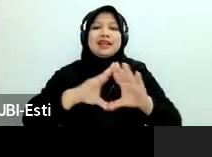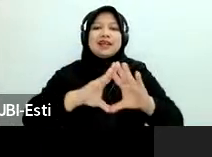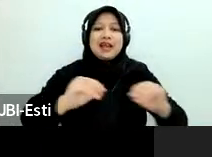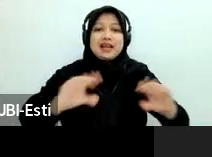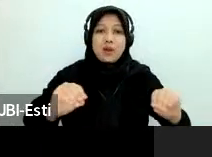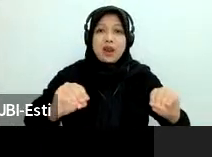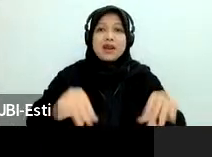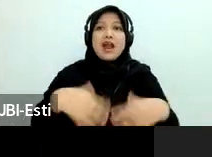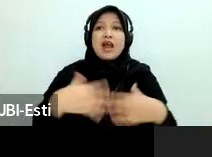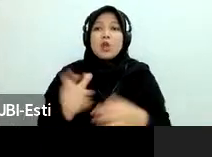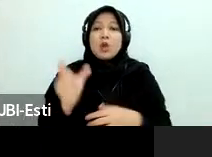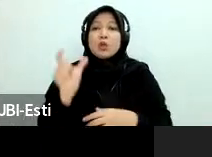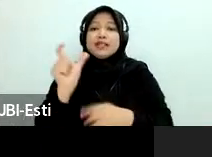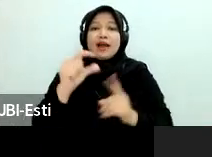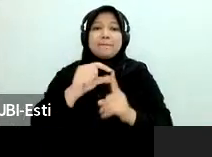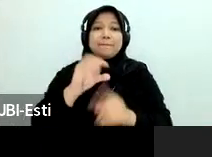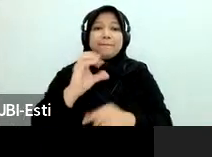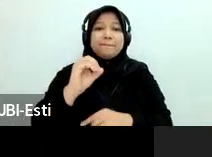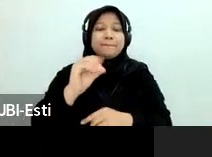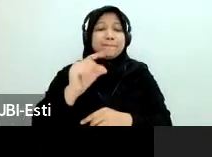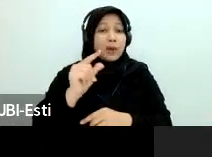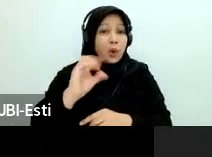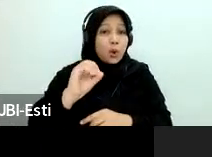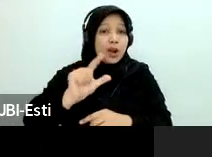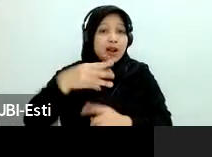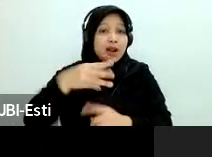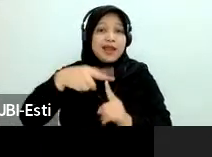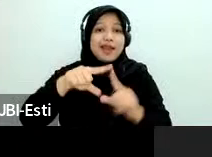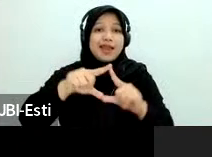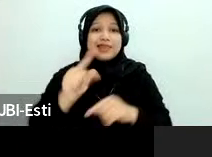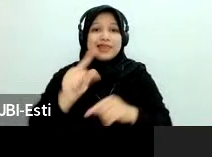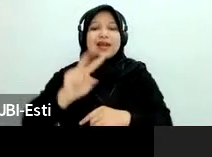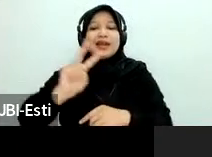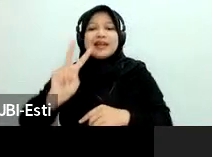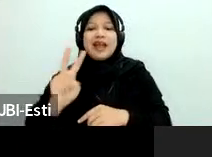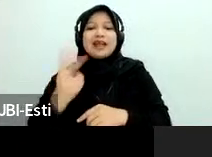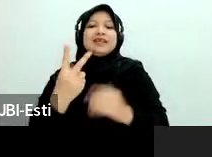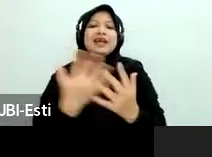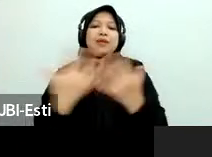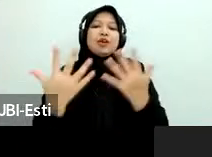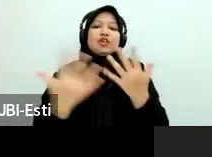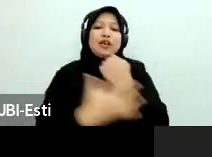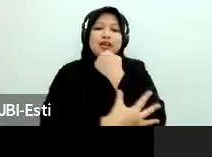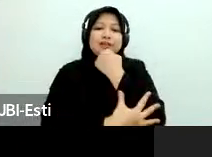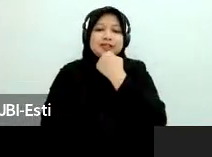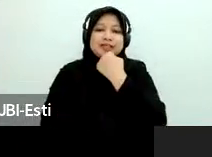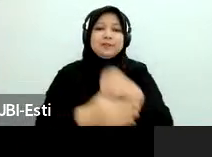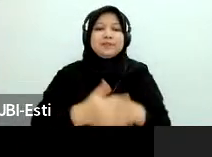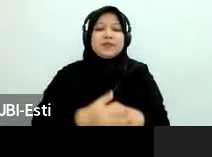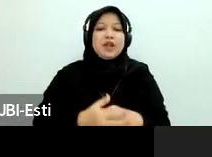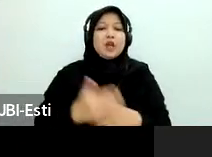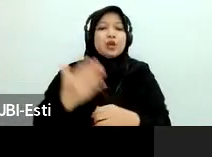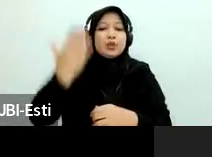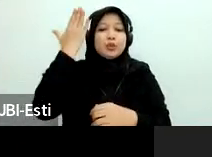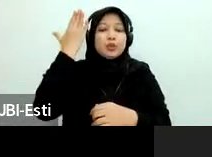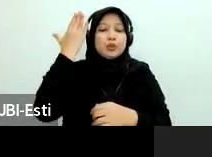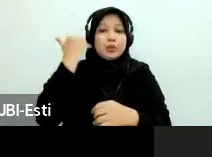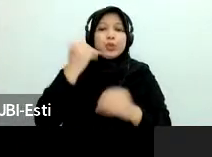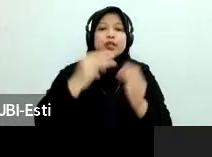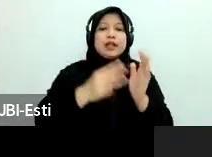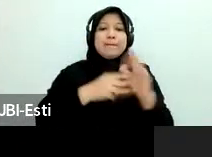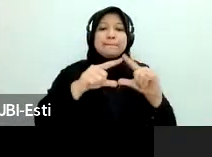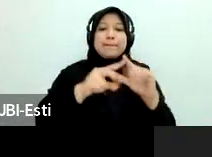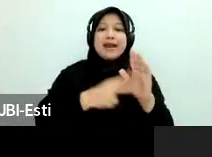beberapa kata juga hilang bener-bener dihapus seperti Manifesto yang dulu zaman Soekarno dia